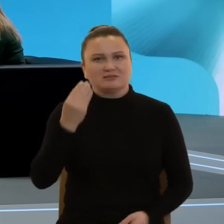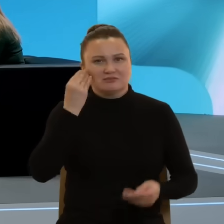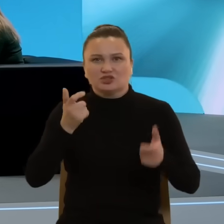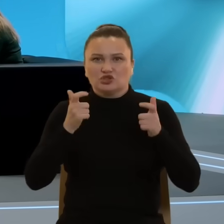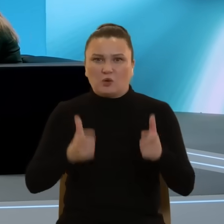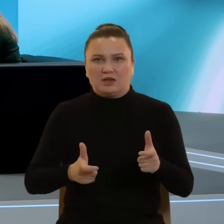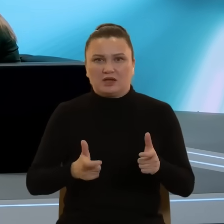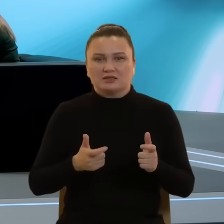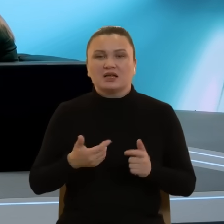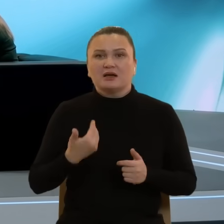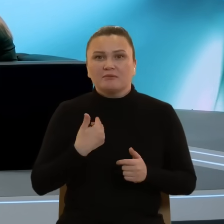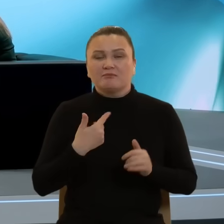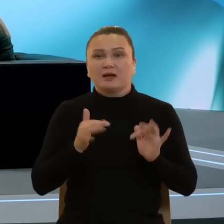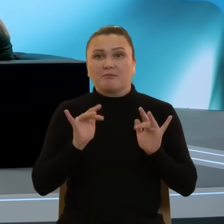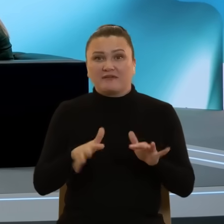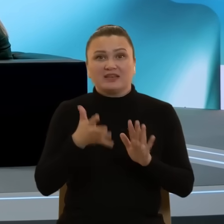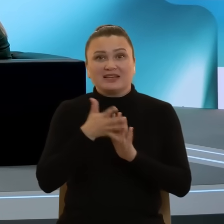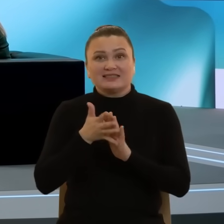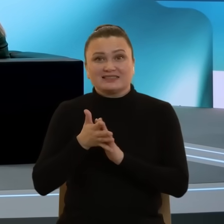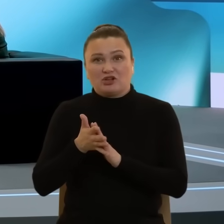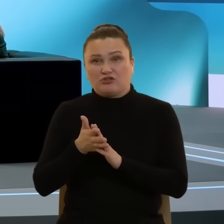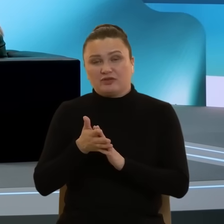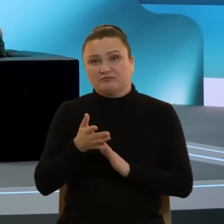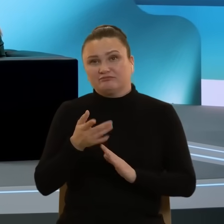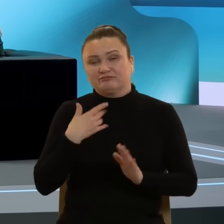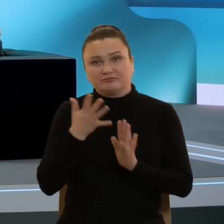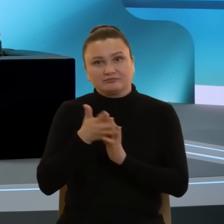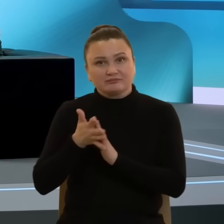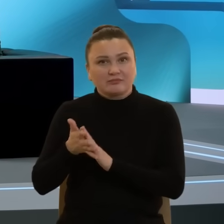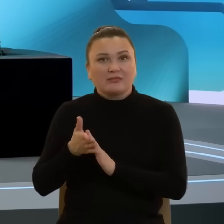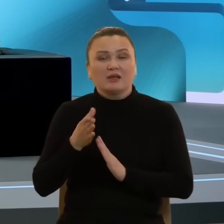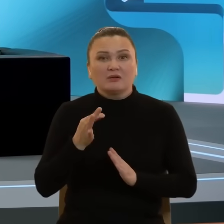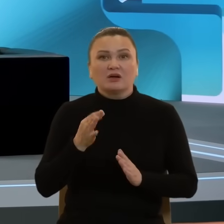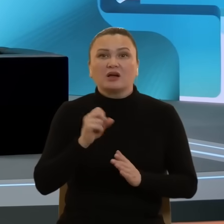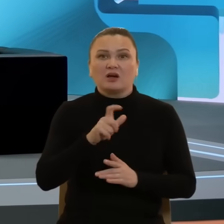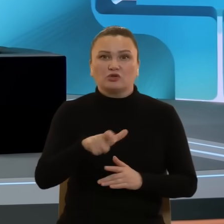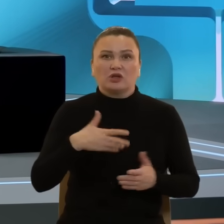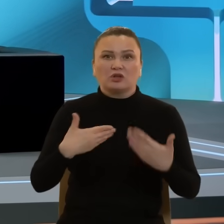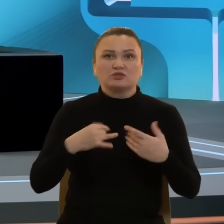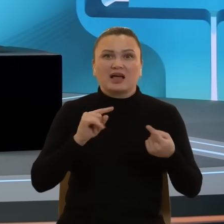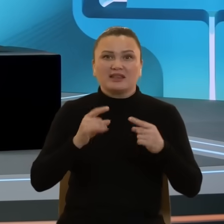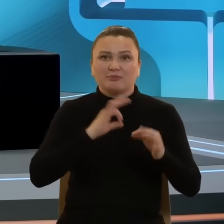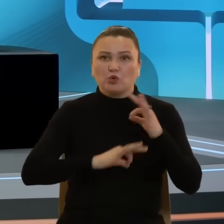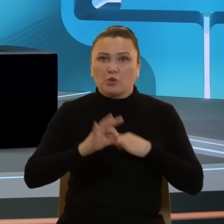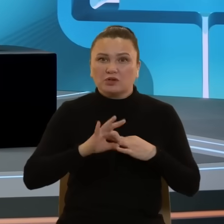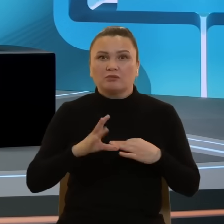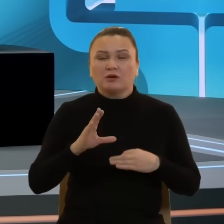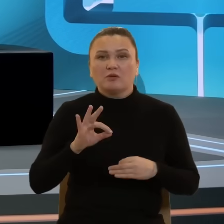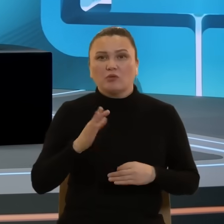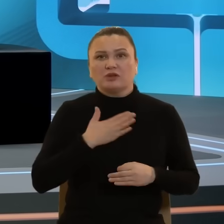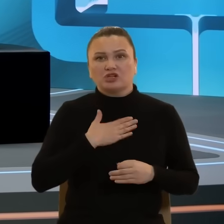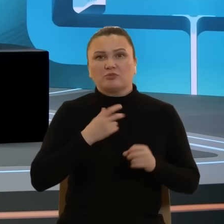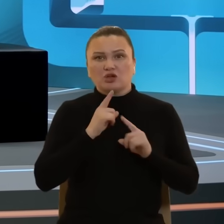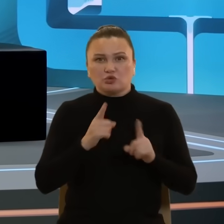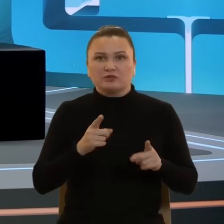совершенно согласна. Более того, мы проводили исследования как раз по отношению населения к антибиотикам, по нашим особенностям,